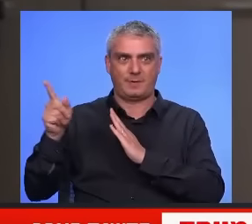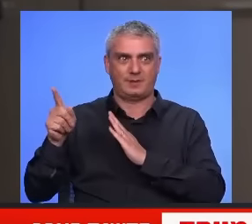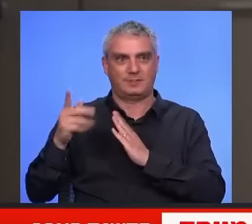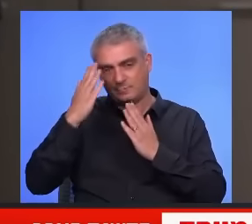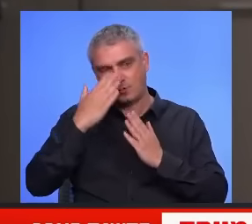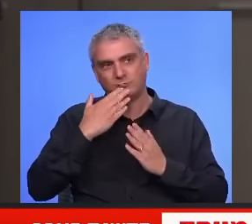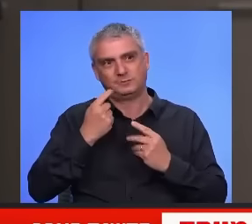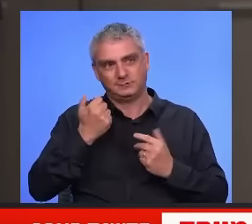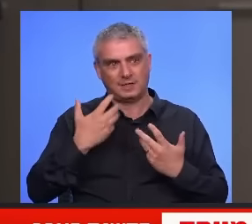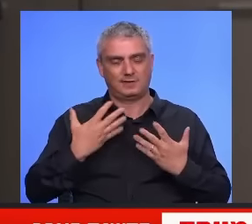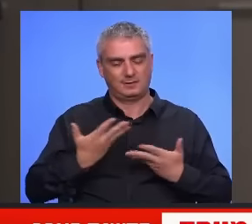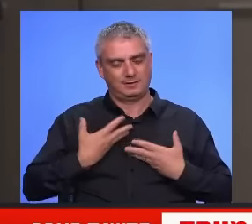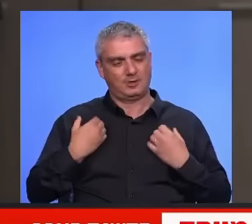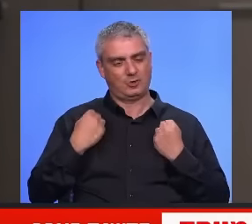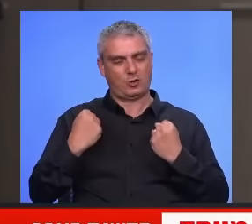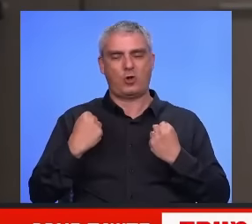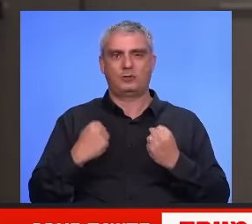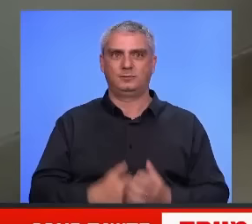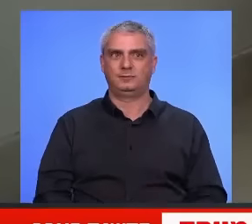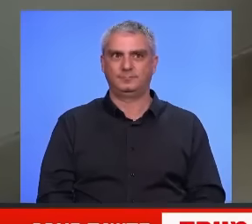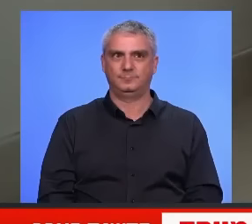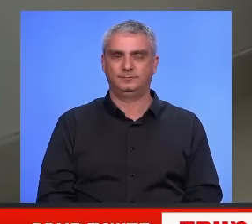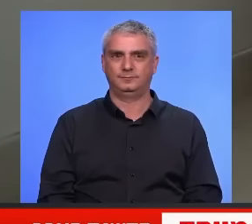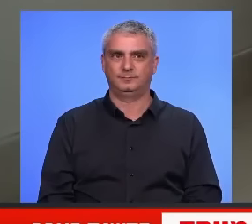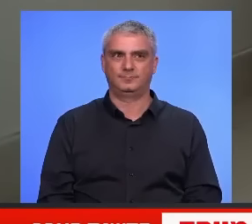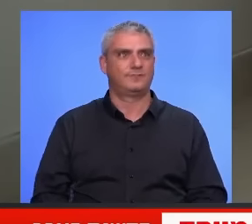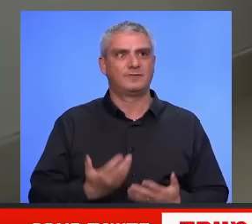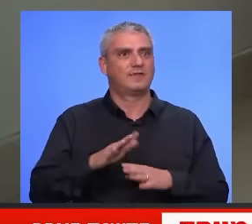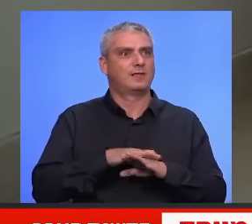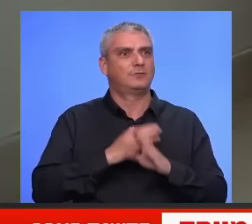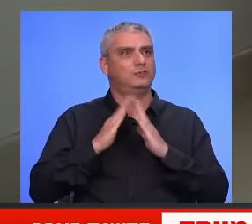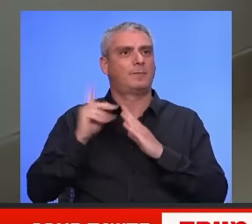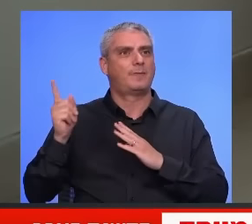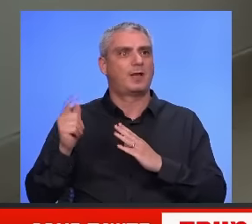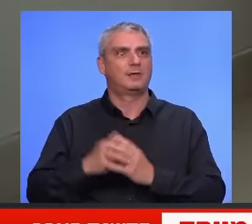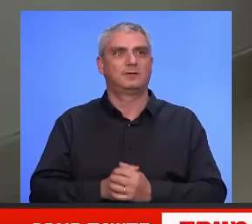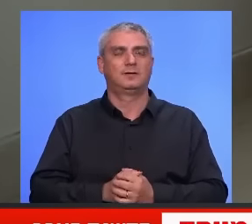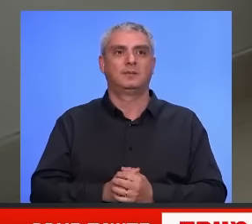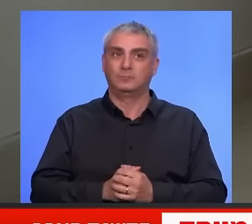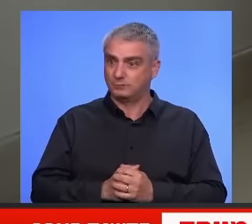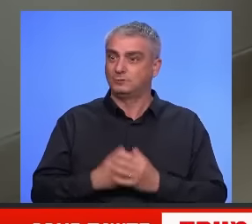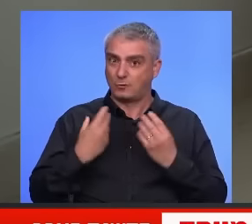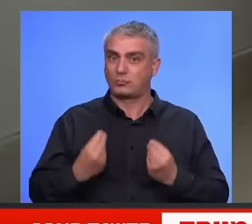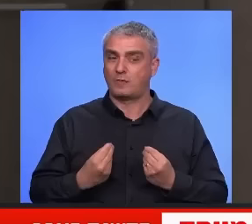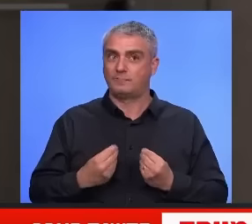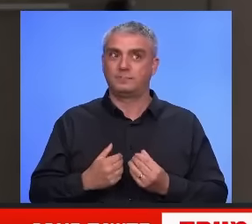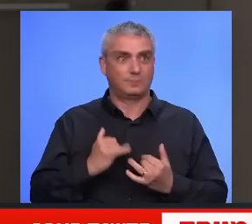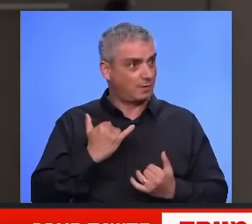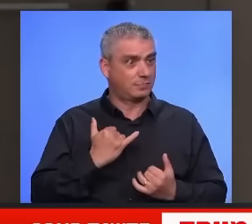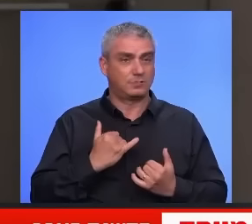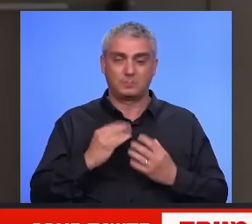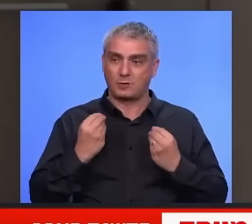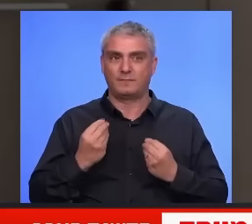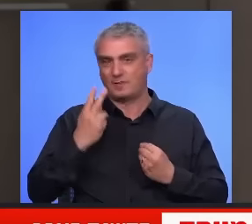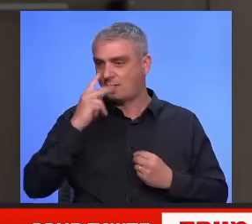השם, קצת לספוק כוחות. ואיך זה מרגיש בבית? טוב. טוב? כן, לראות